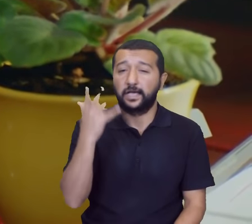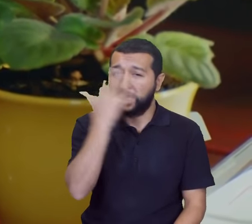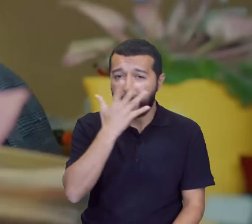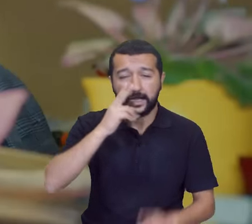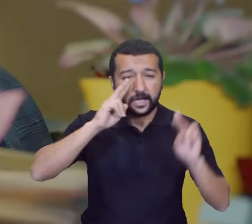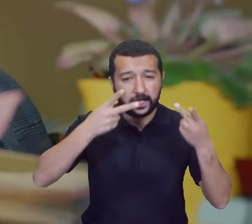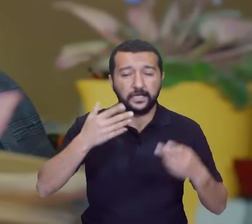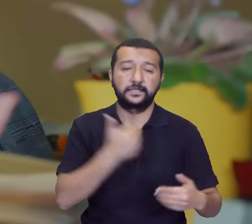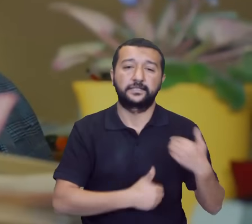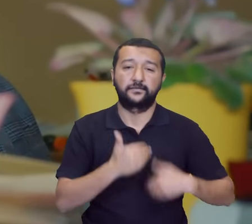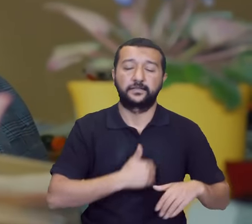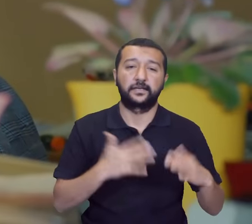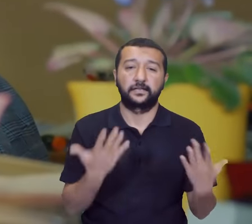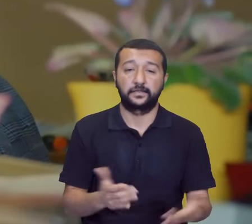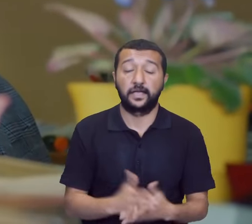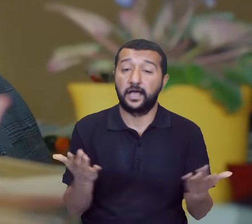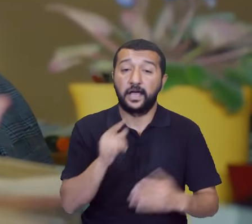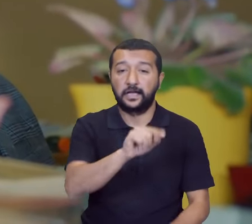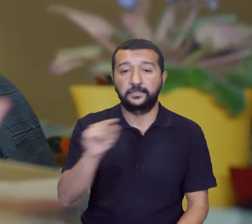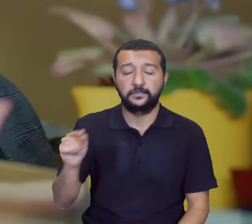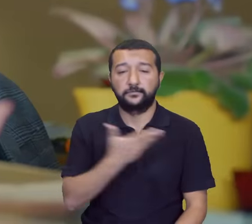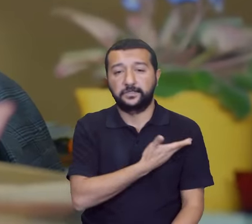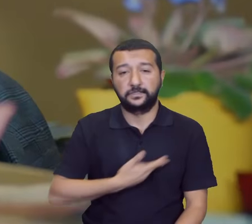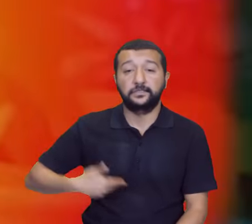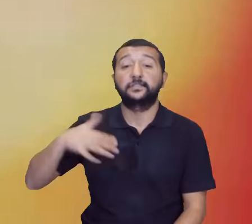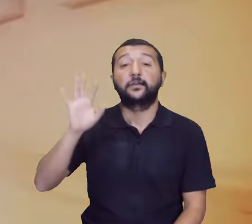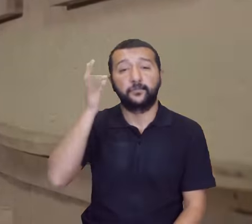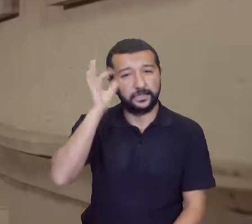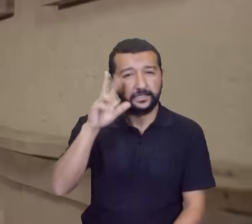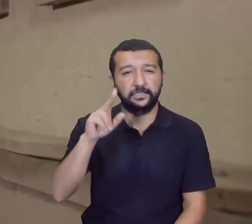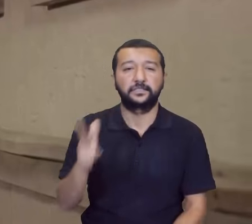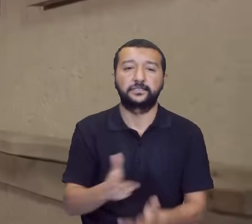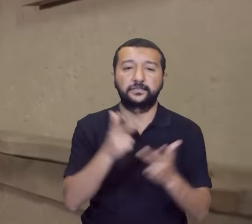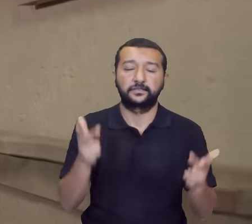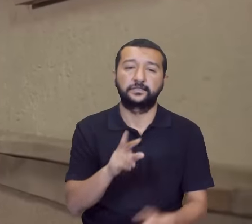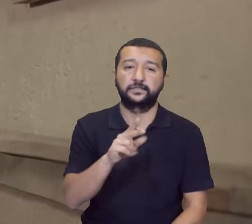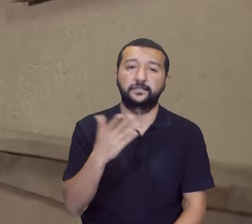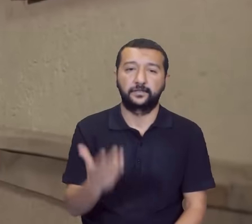Avukat Itır Yeşil yazılı isminin yanındaki menekşeye bakarken anımsıyor.